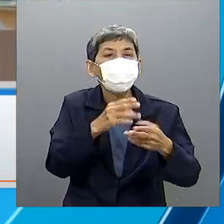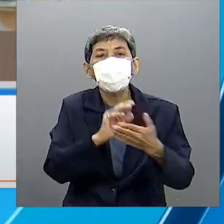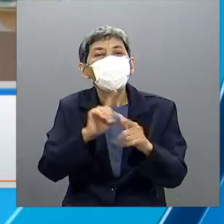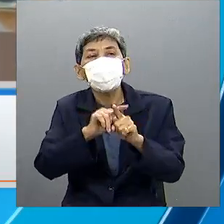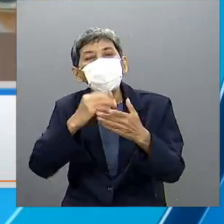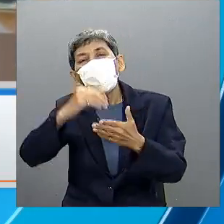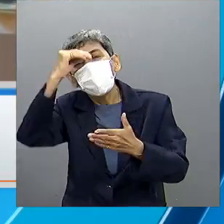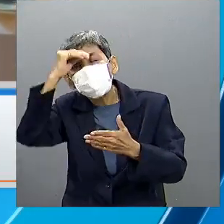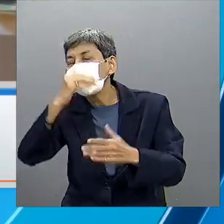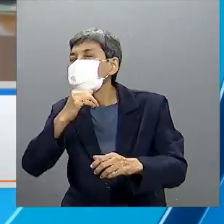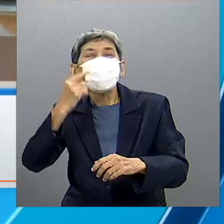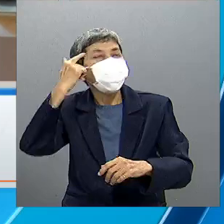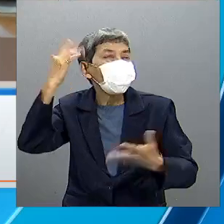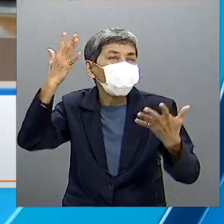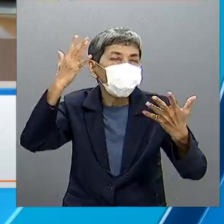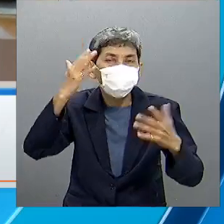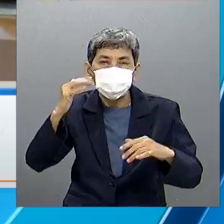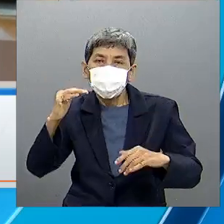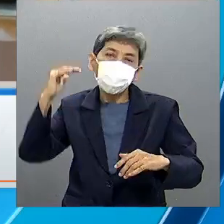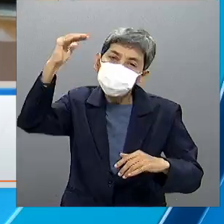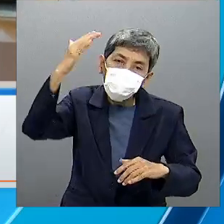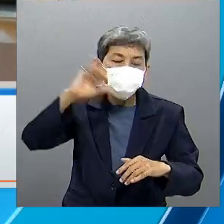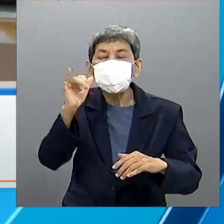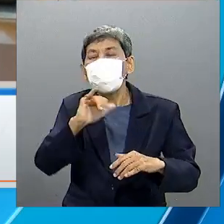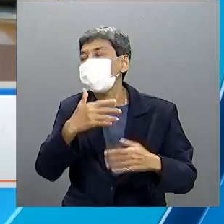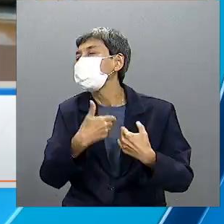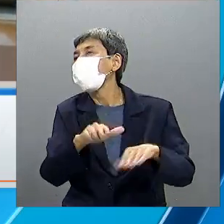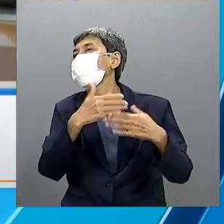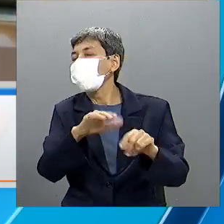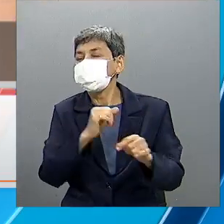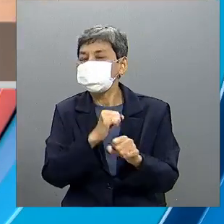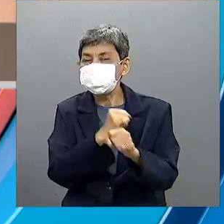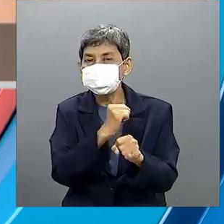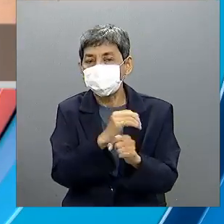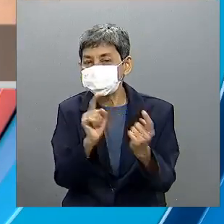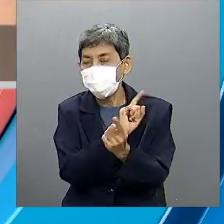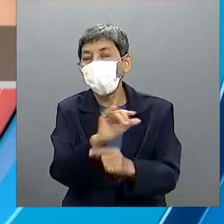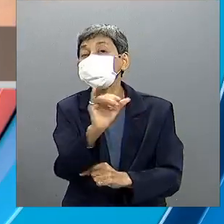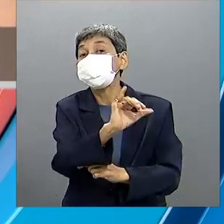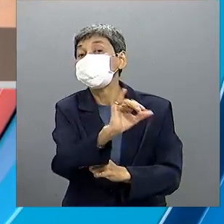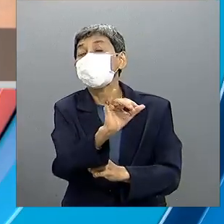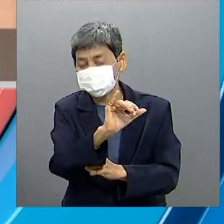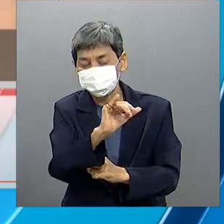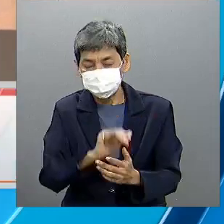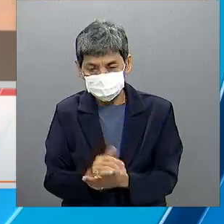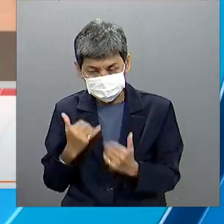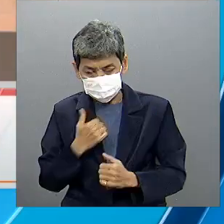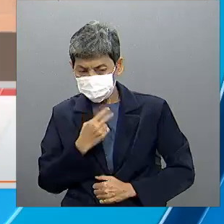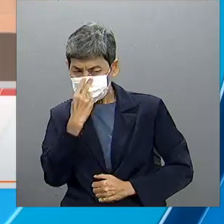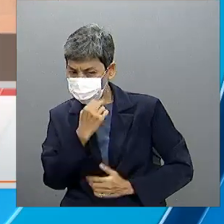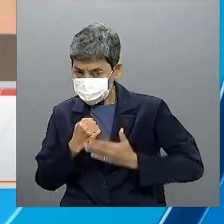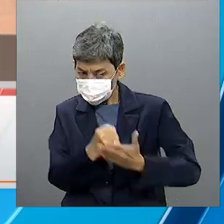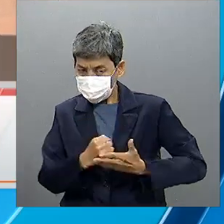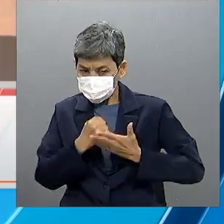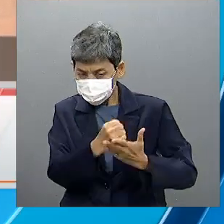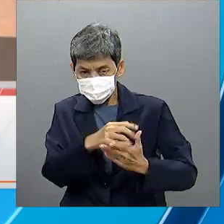ไม่เราเองอาจจะยังมองว่าเขายังไม่มีบทบาทอะไรกับสังคมมากนักอะไรเงี้ยทีนี้สิ่งที่เราช่วยเขาได้อะจะเป็นเรื่องของ